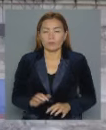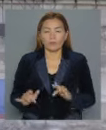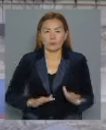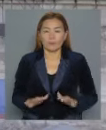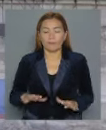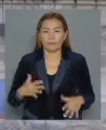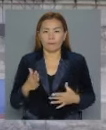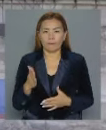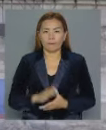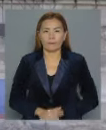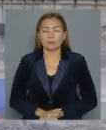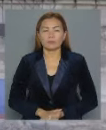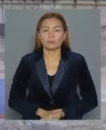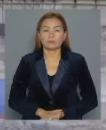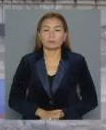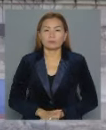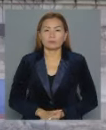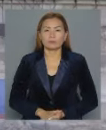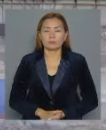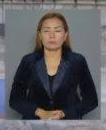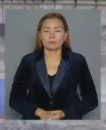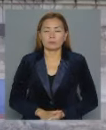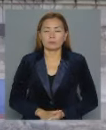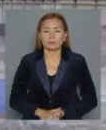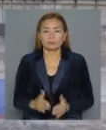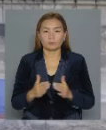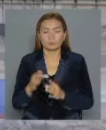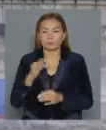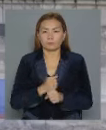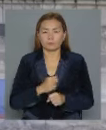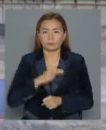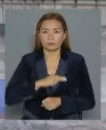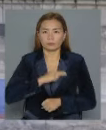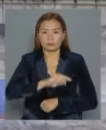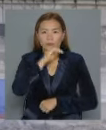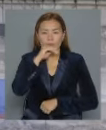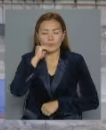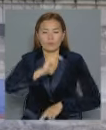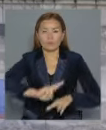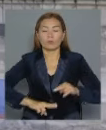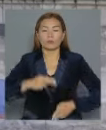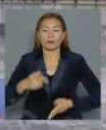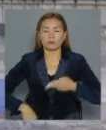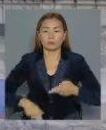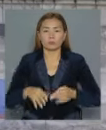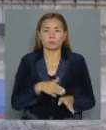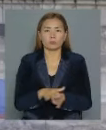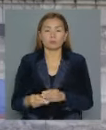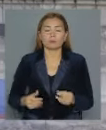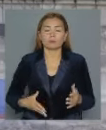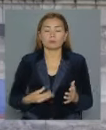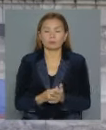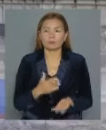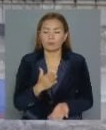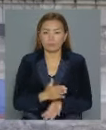іс-әрекеттерге кірістік. Қазақстан тұрғын үй компаниясында бұл нысанды құрылысын аяқтауға толық қаражат бар